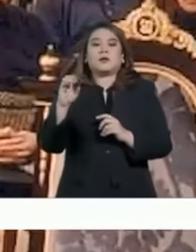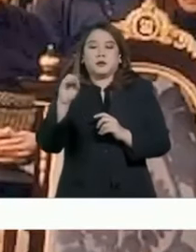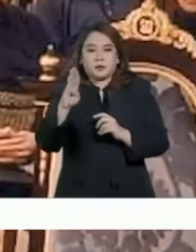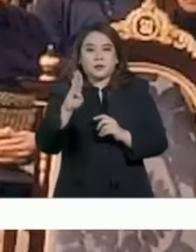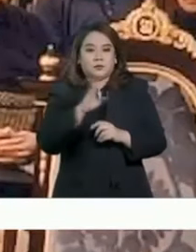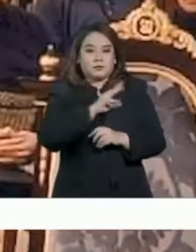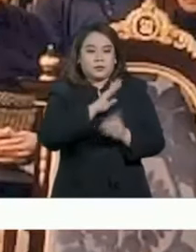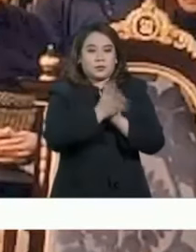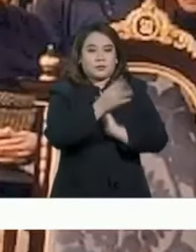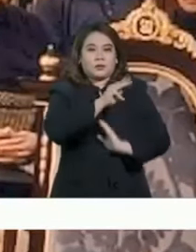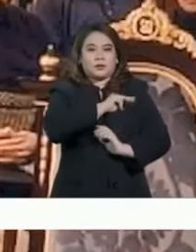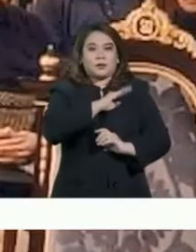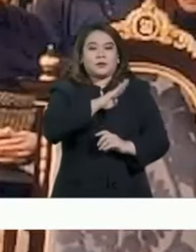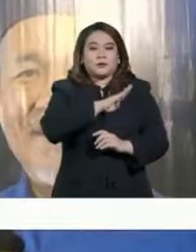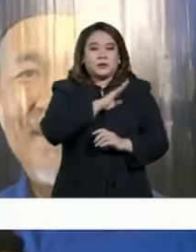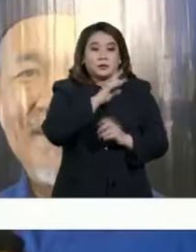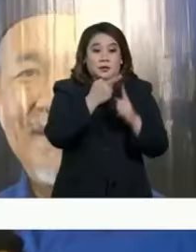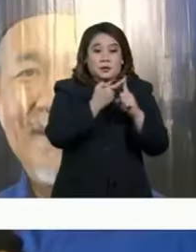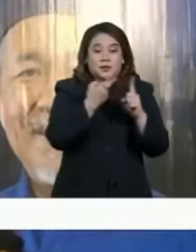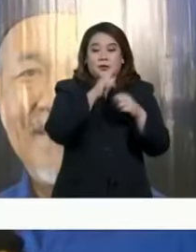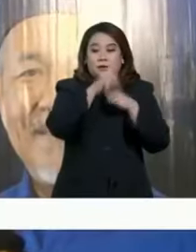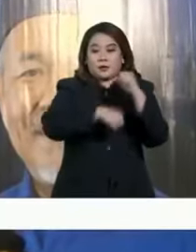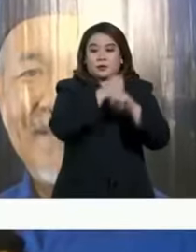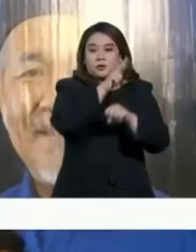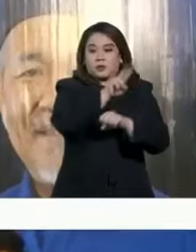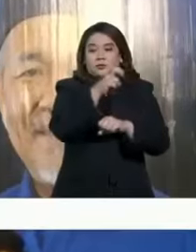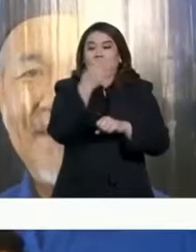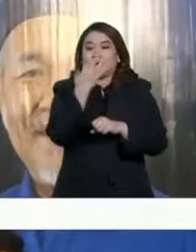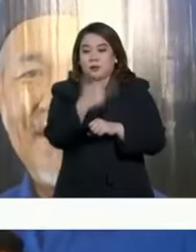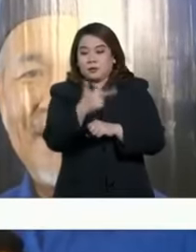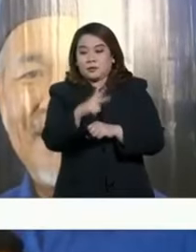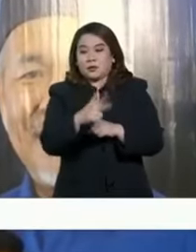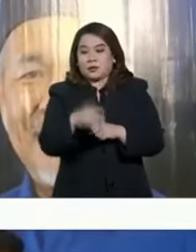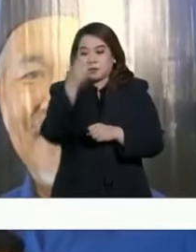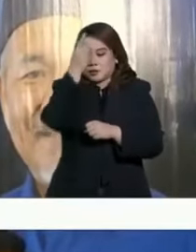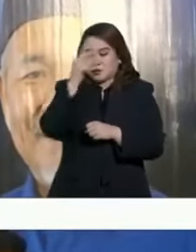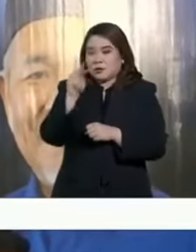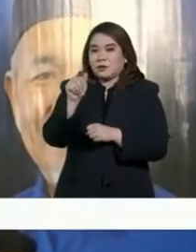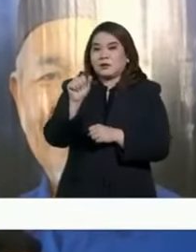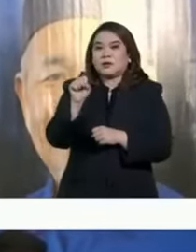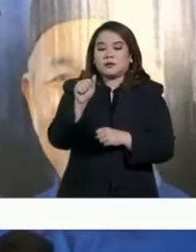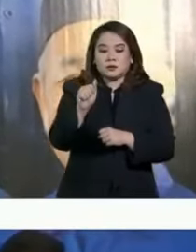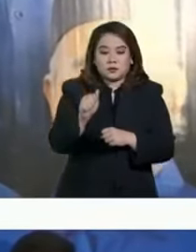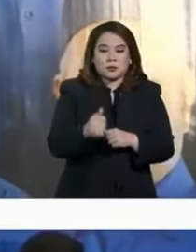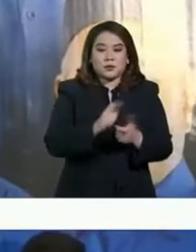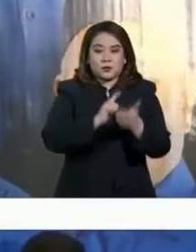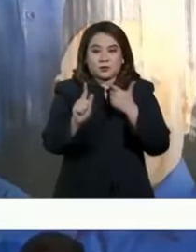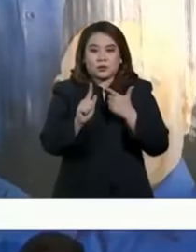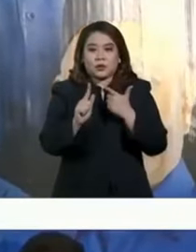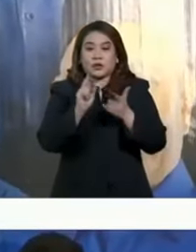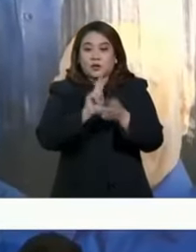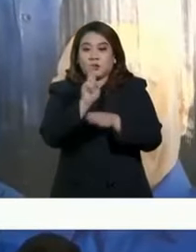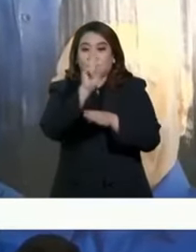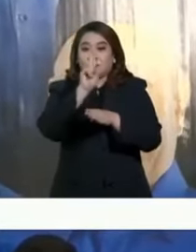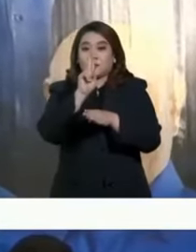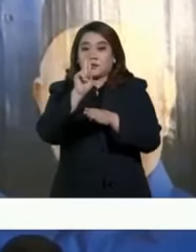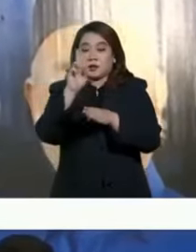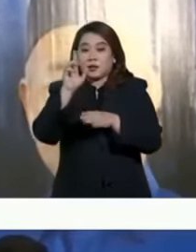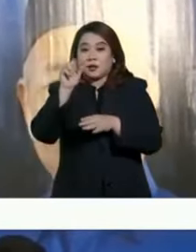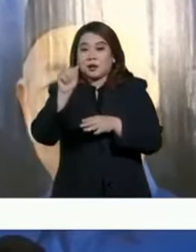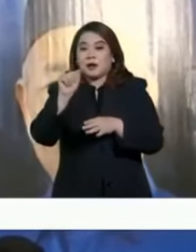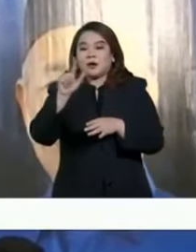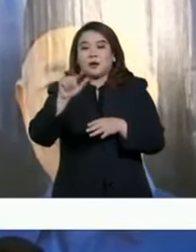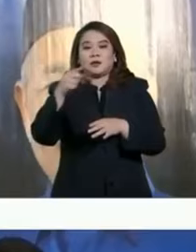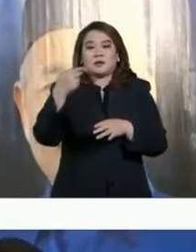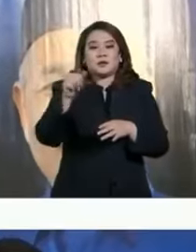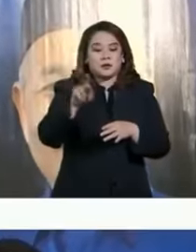sejak 6 Mei 2013 jatuh Muhammad Nasrudin yang merupakan lulusan University al-azha Mesir menjadikan rumah